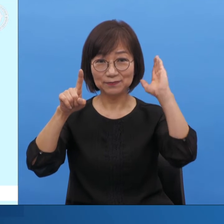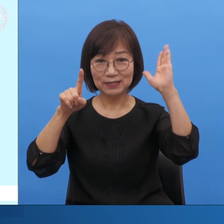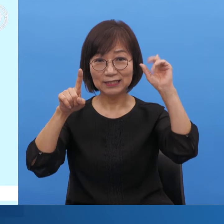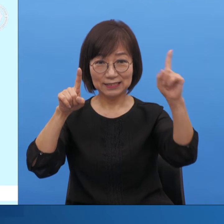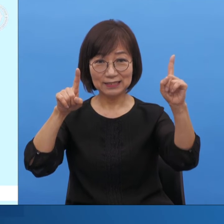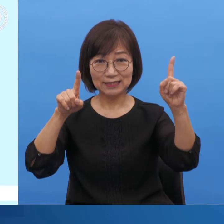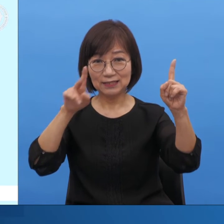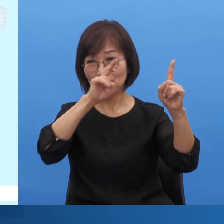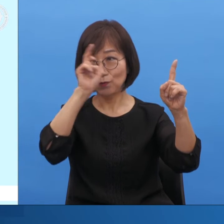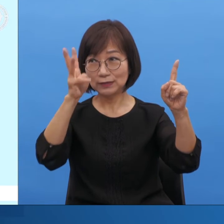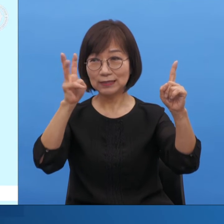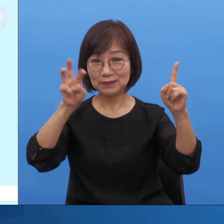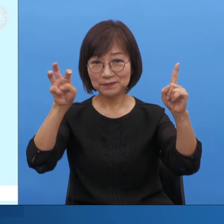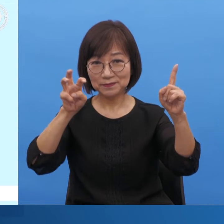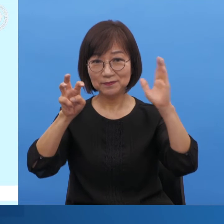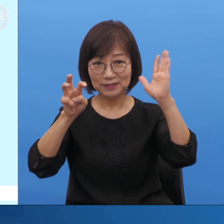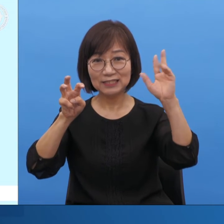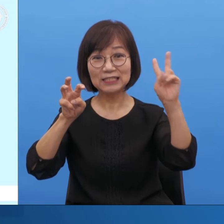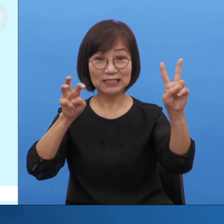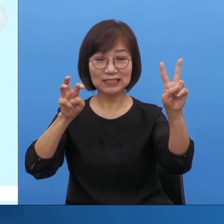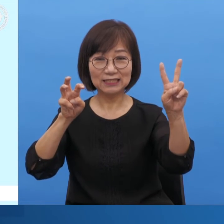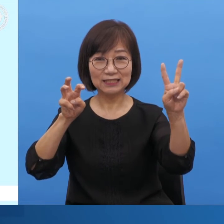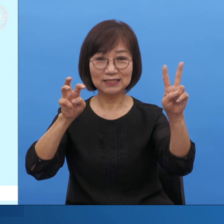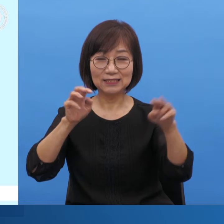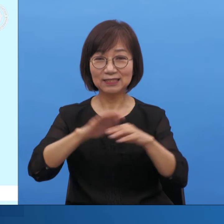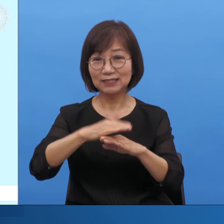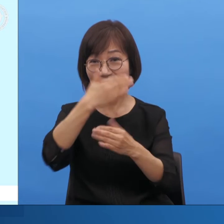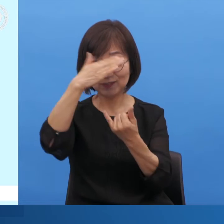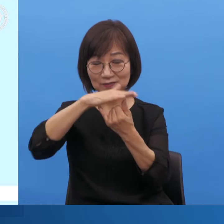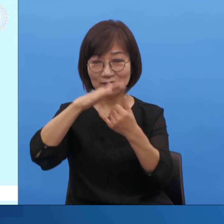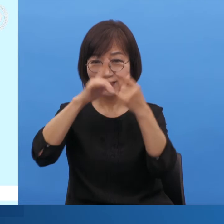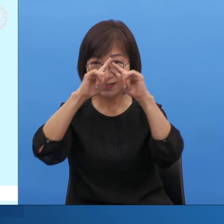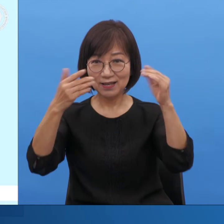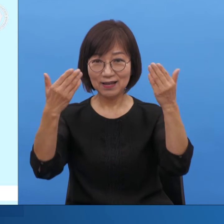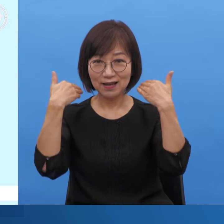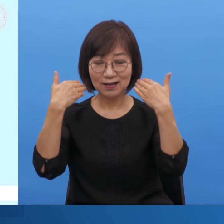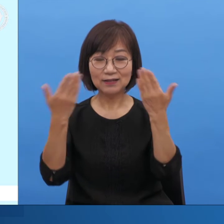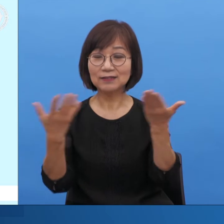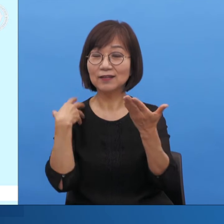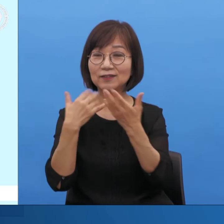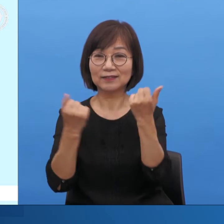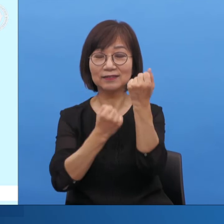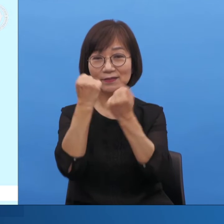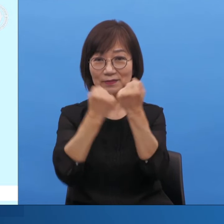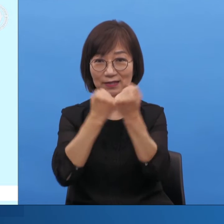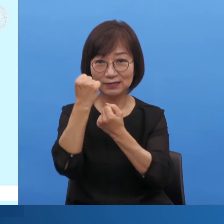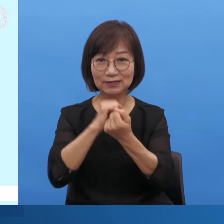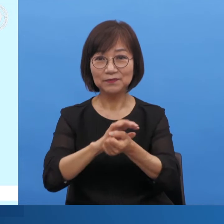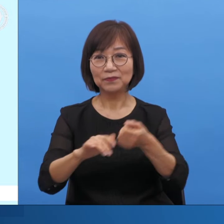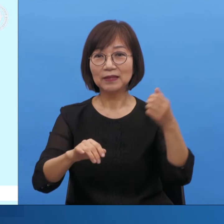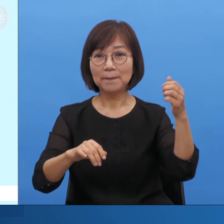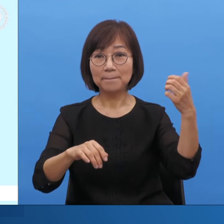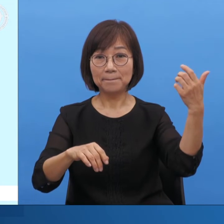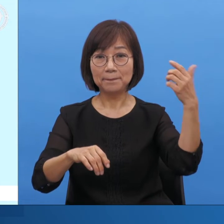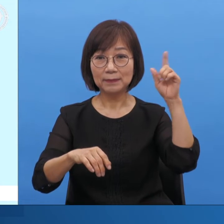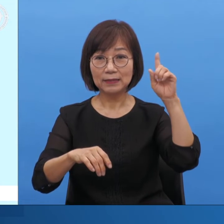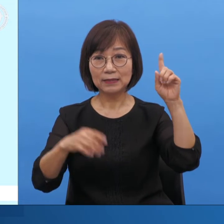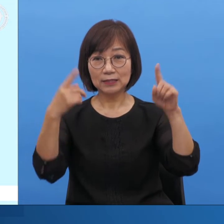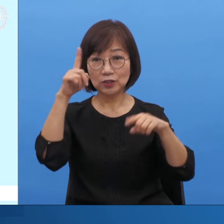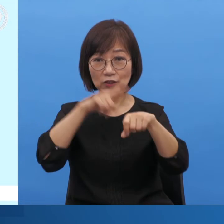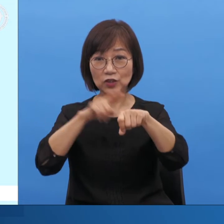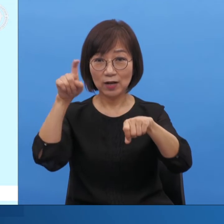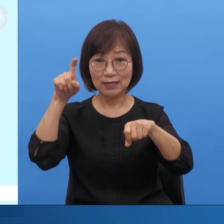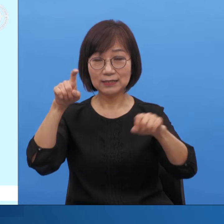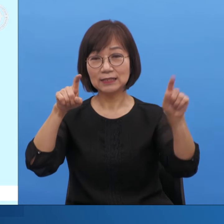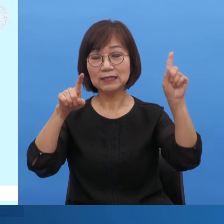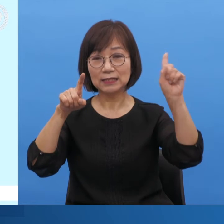30분에 2강 메시지가 선포됩니다. 청소년 대학 사역자 세미나는 8일 오전 11시에 1강, 오후 3시에